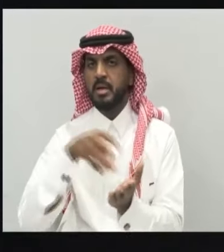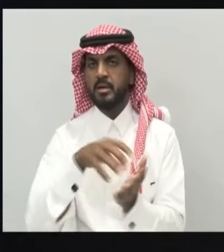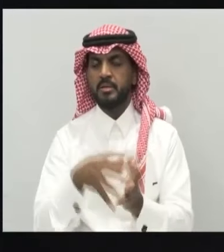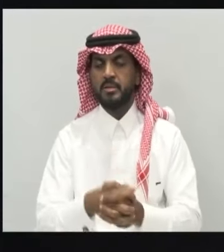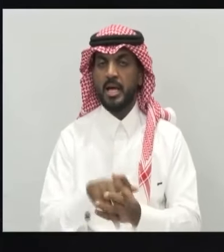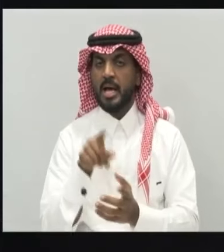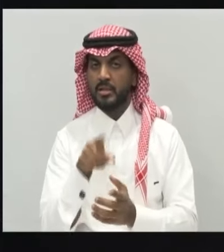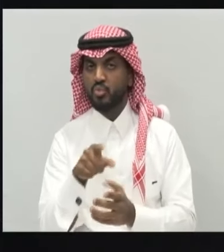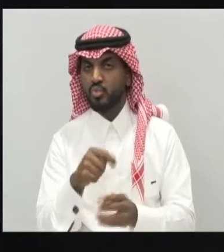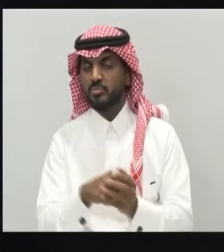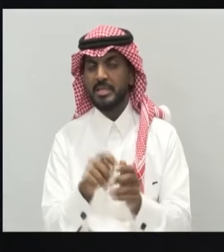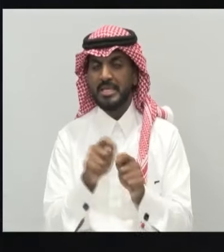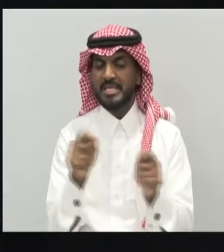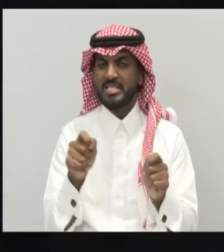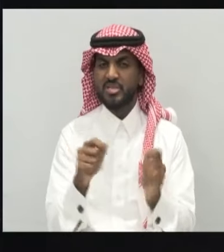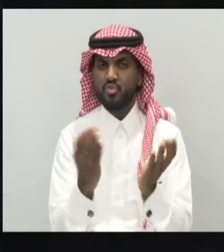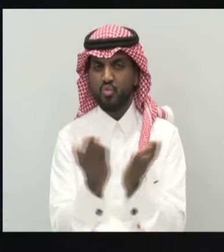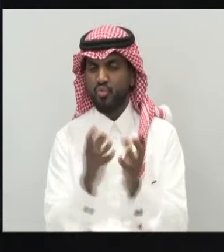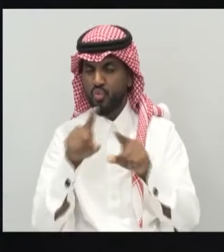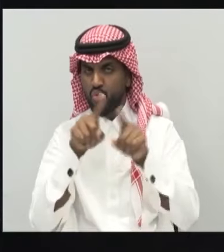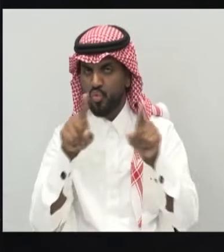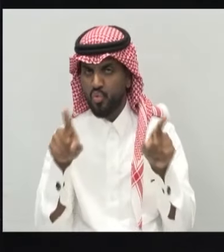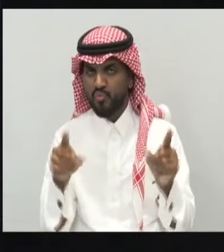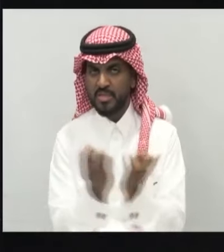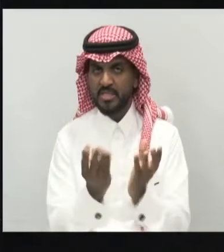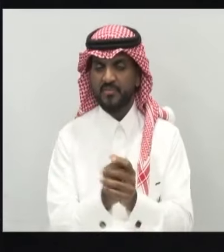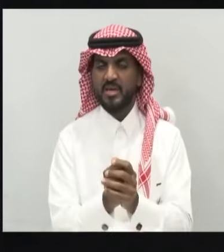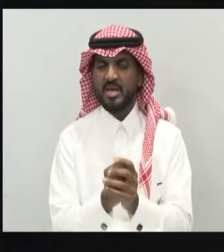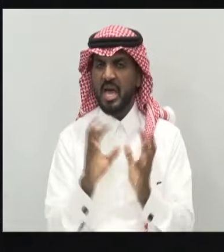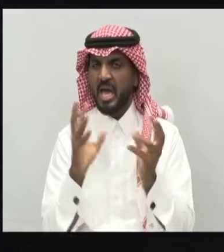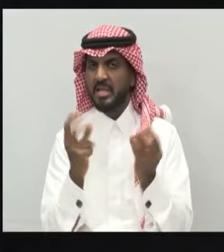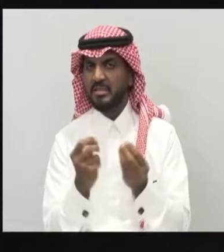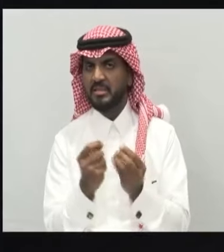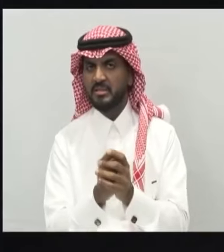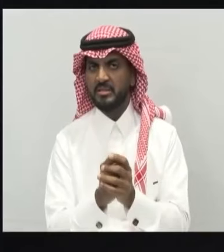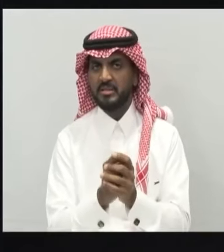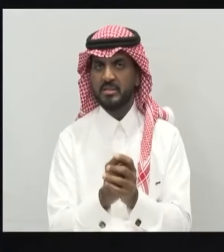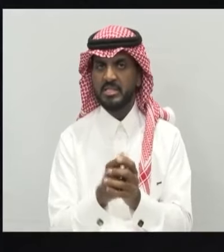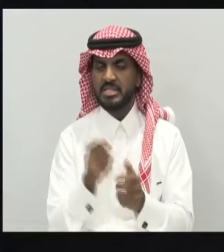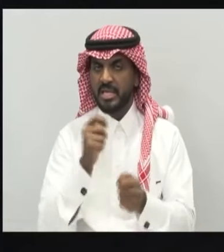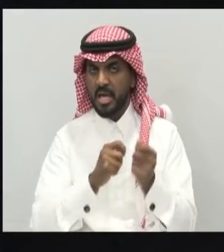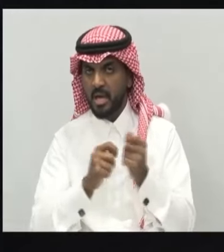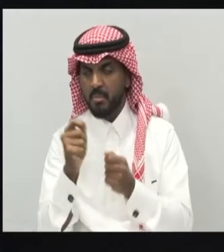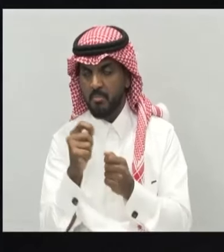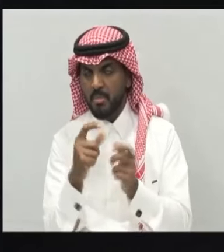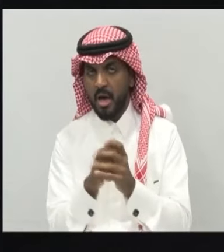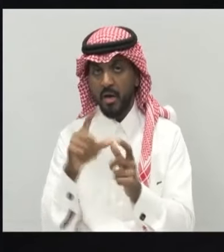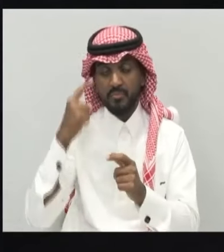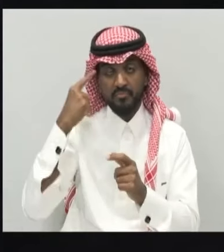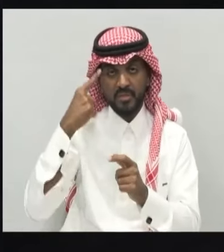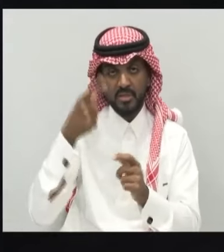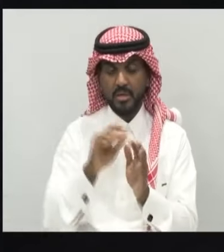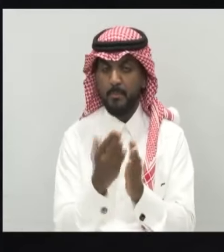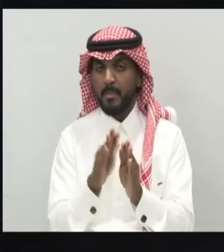انت قس غرفه الصف اللي انت فيها قدرها اولا باستخدام عرض الباب في ذهنك